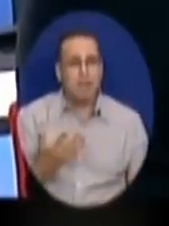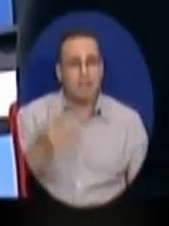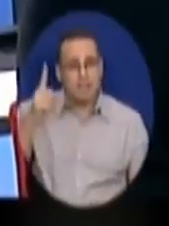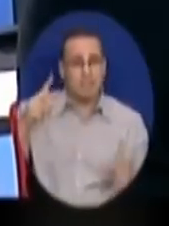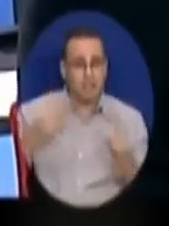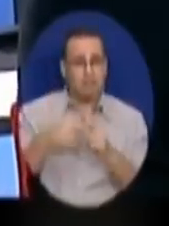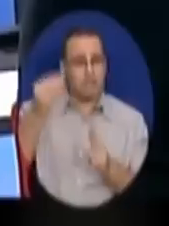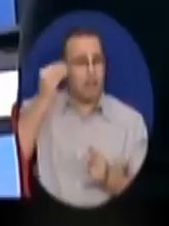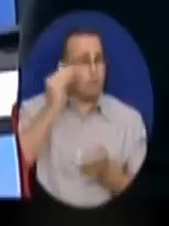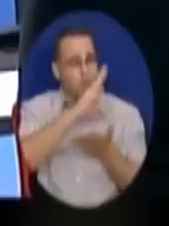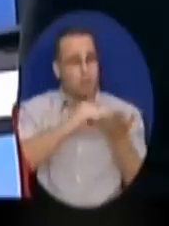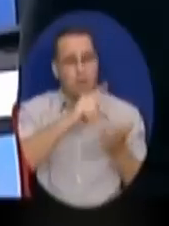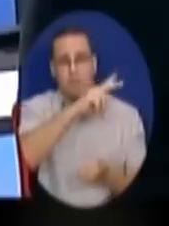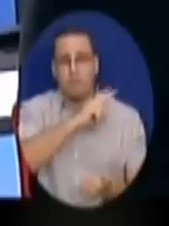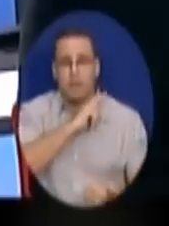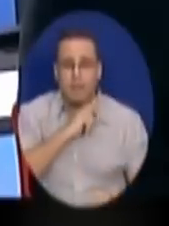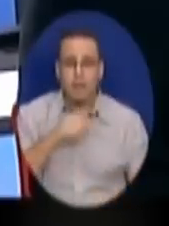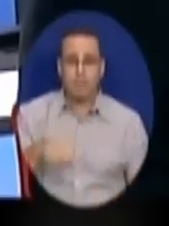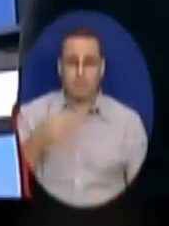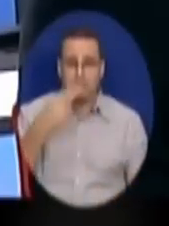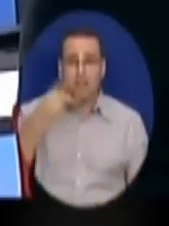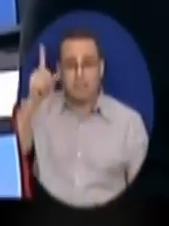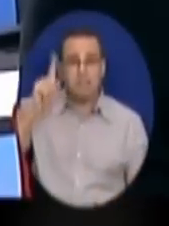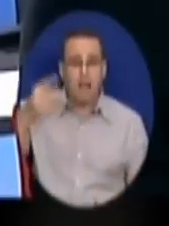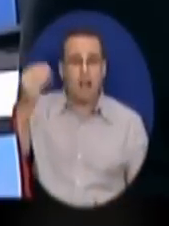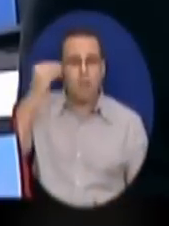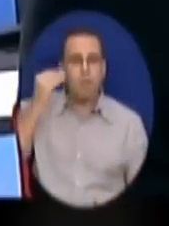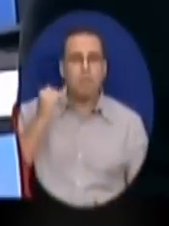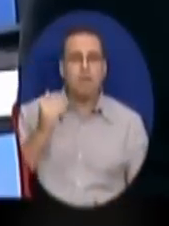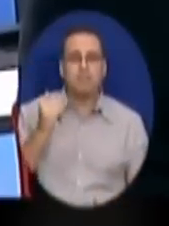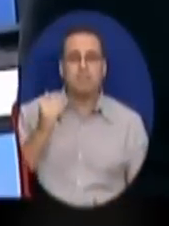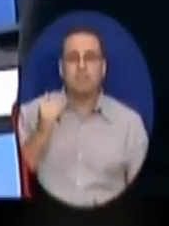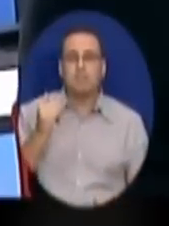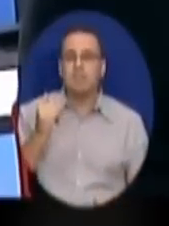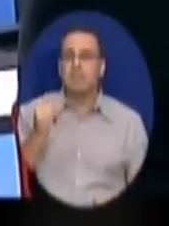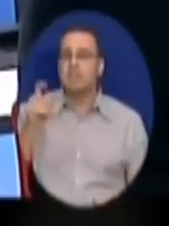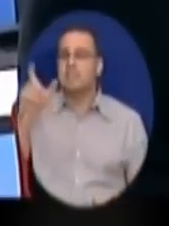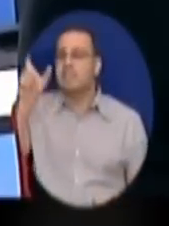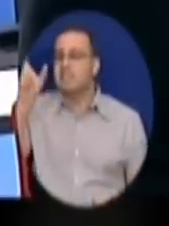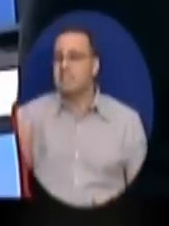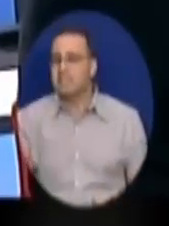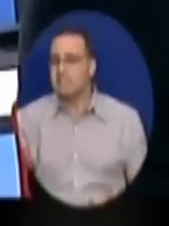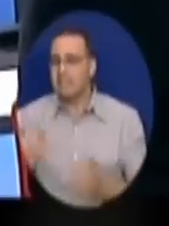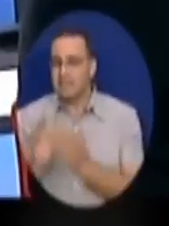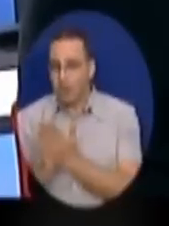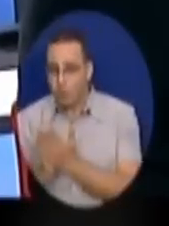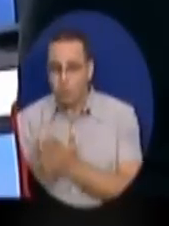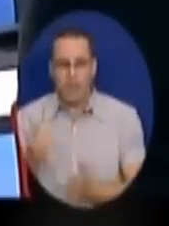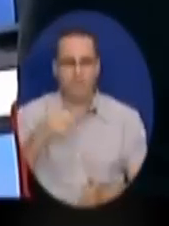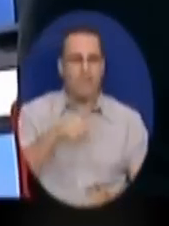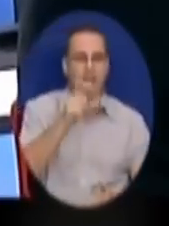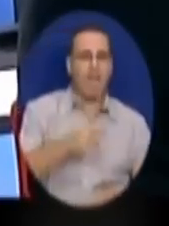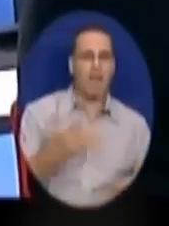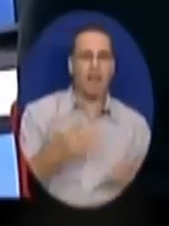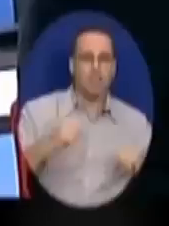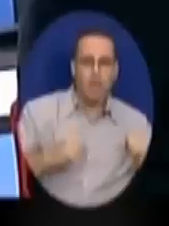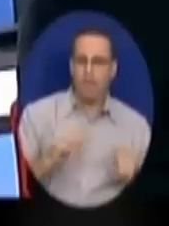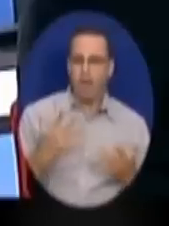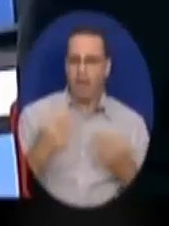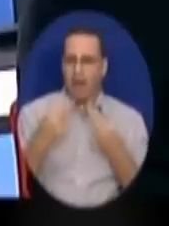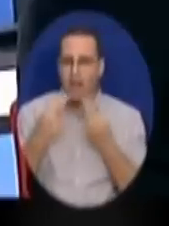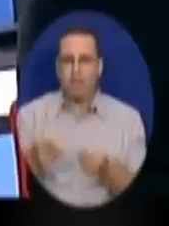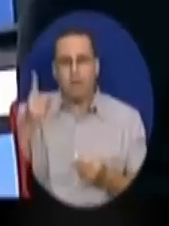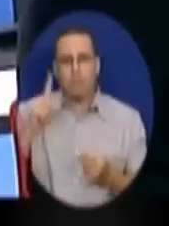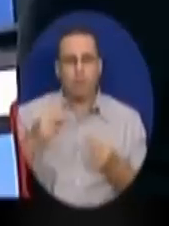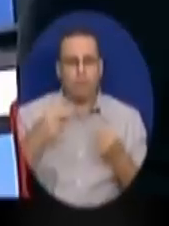ללמוד מבריטניה או מישראל צריכה ללמוד מה זה civ res מה זה להגיב מהר להגיב מהר